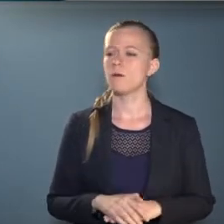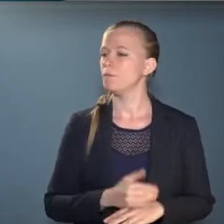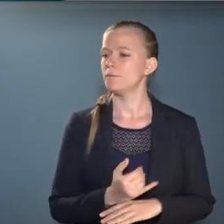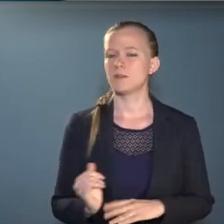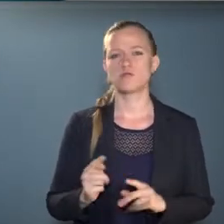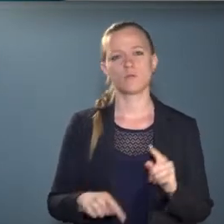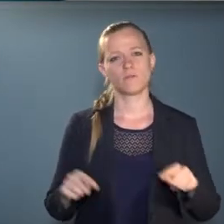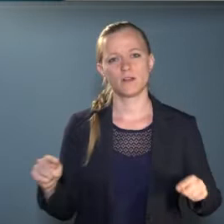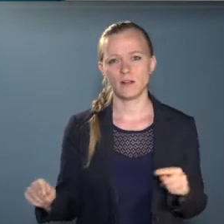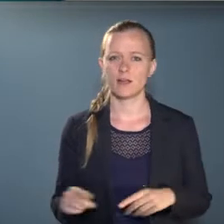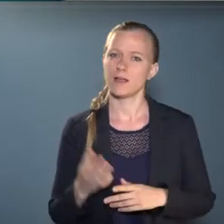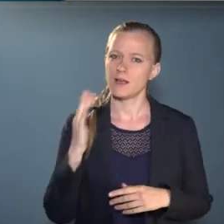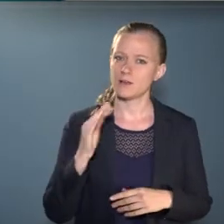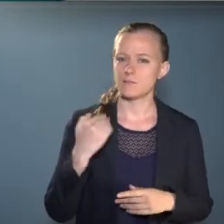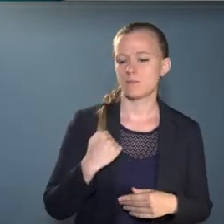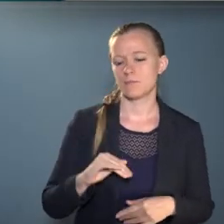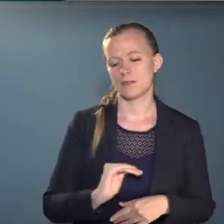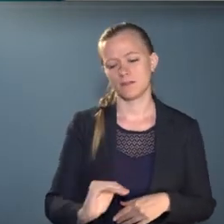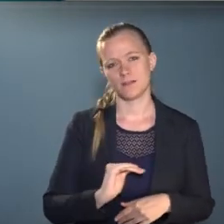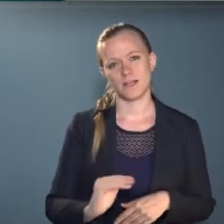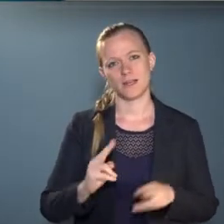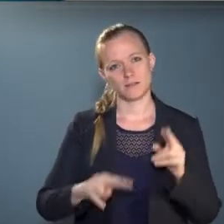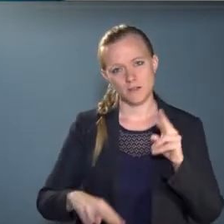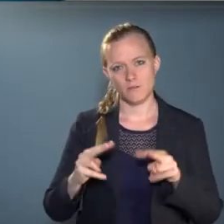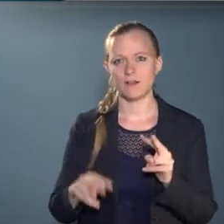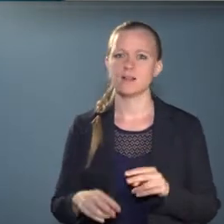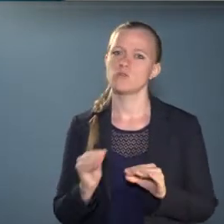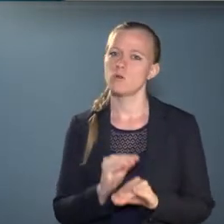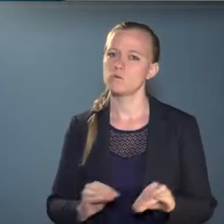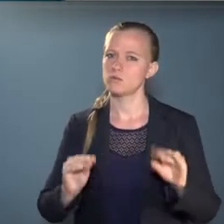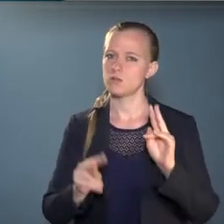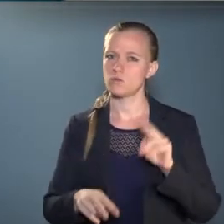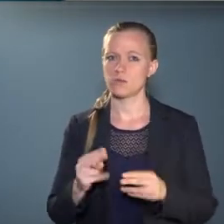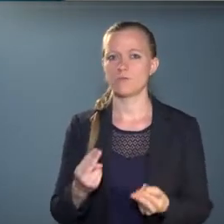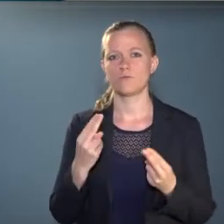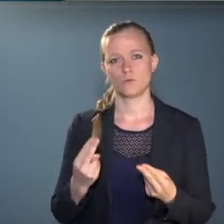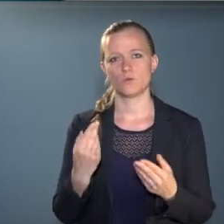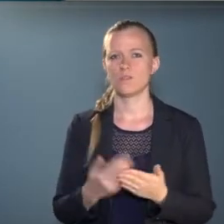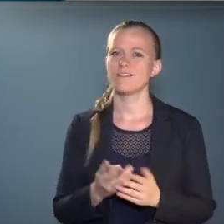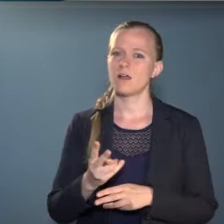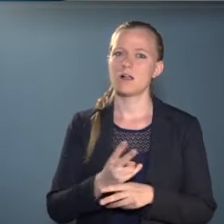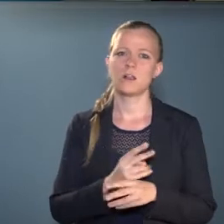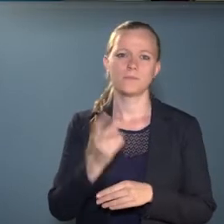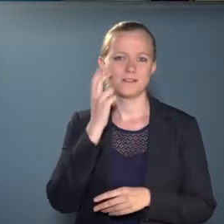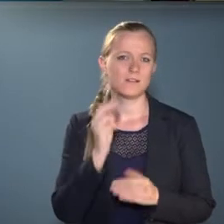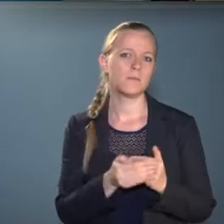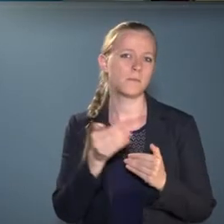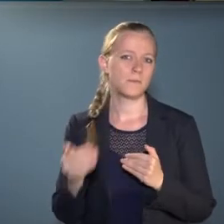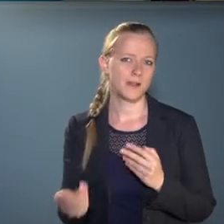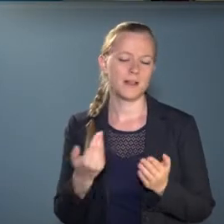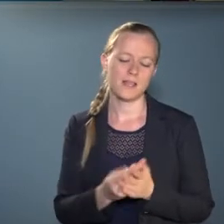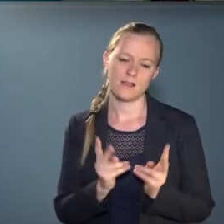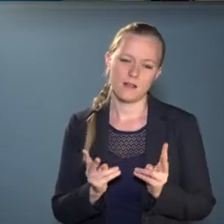Mindannyian sokféleképpen képzeljük a gyermekeink nevelését, oktatását. Fontos az, hogy az állami intézmények mellett